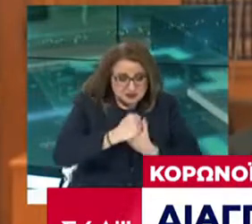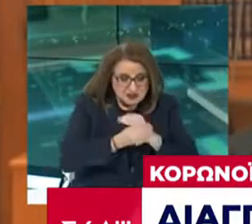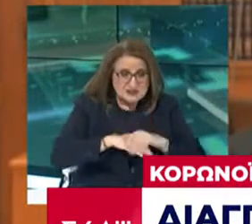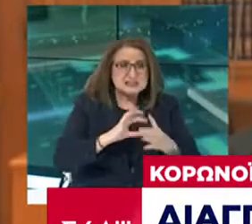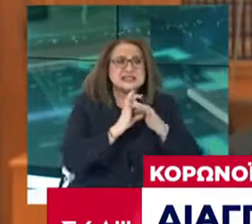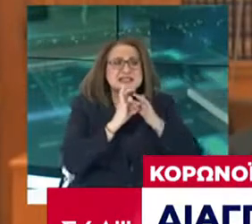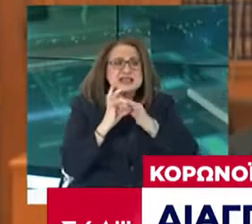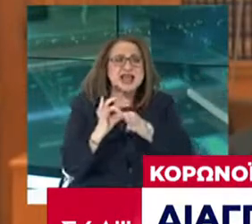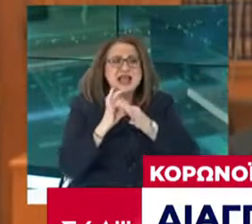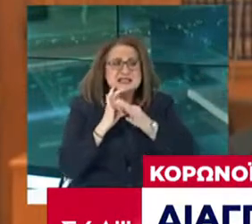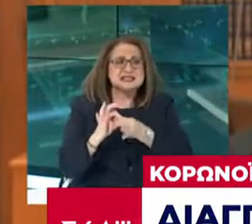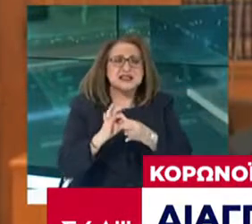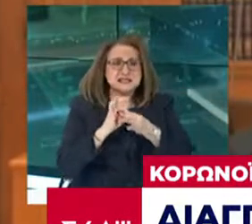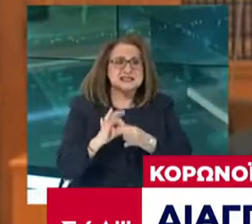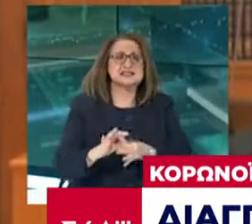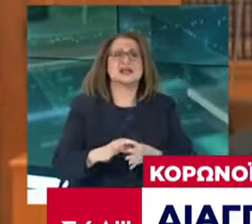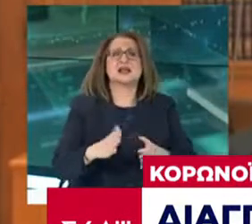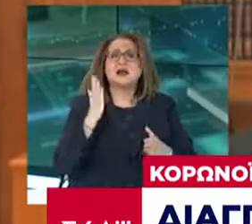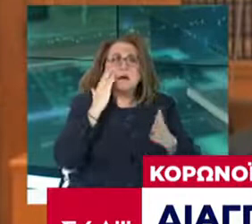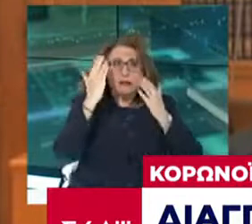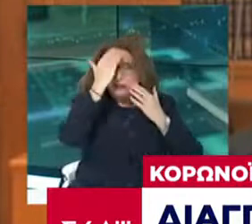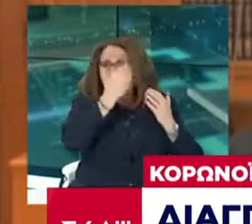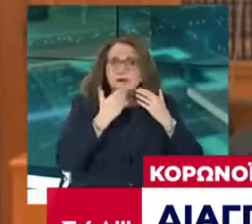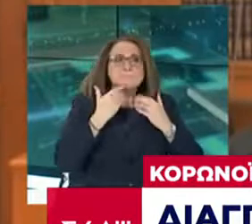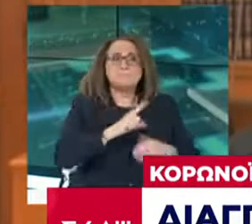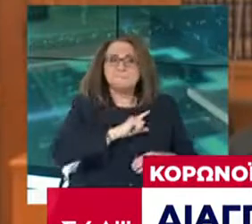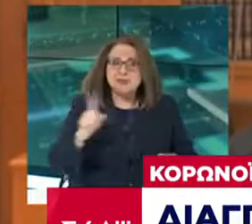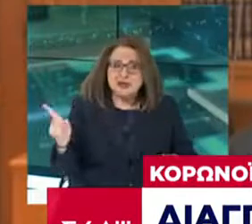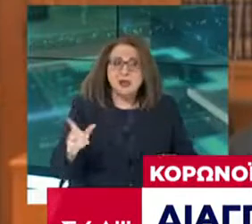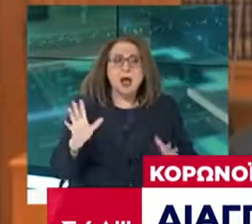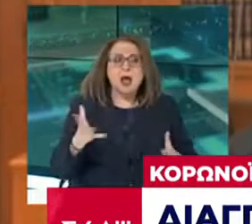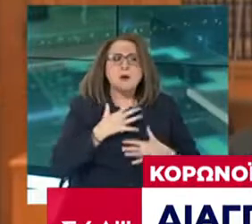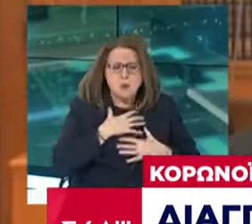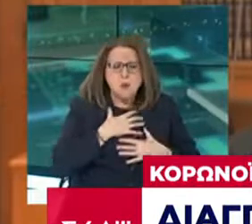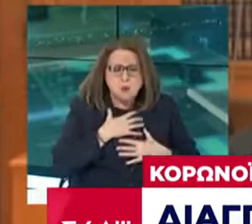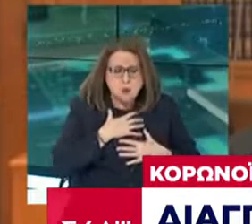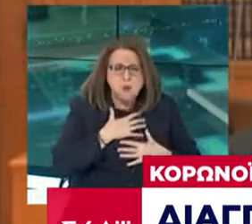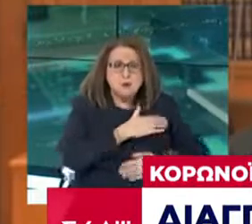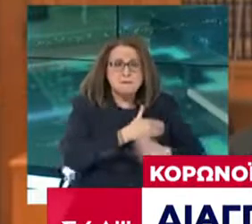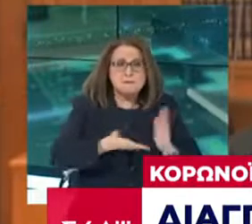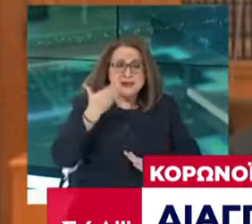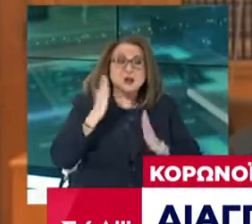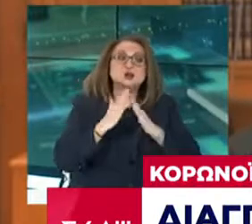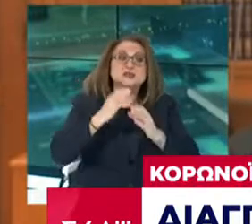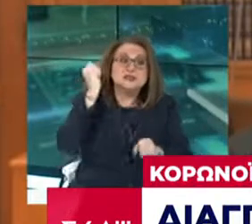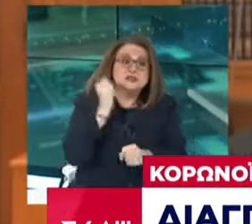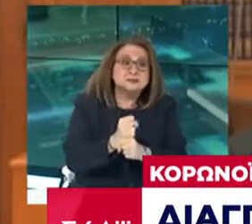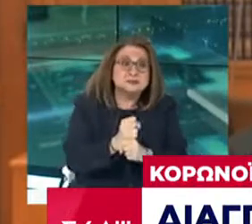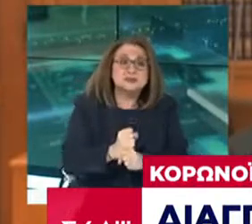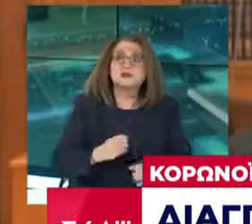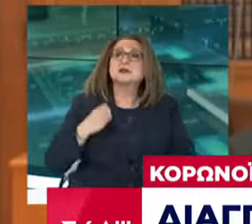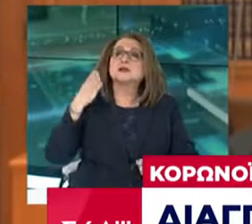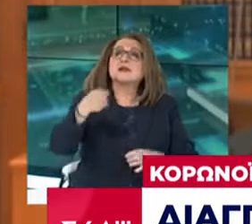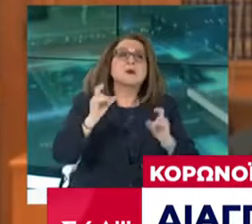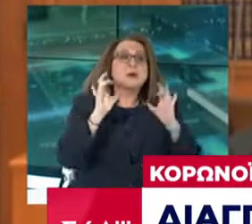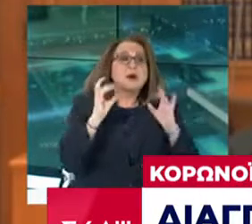χέρια μας, αποφεύγουμε να κουμπάμε το πρόσωπό μας, μένουμε σπίτι όταν έχουμε συμπτώματα ίωσης. Δεν πηγαίνουμε επίσης σε συγκεντρώσεις σε κλειστούς